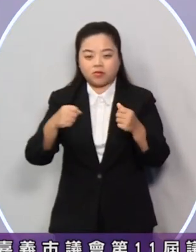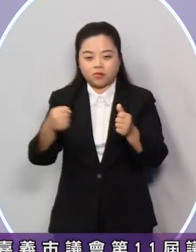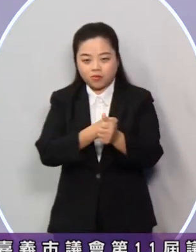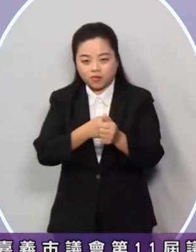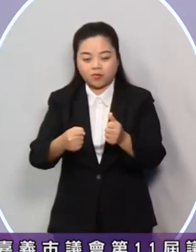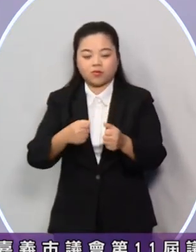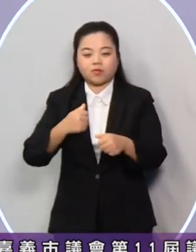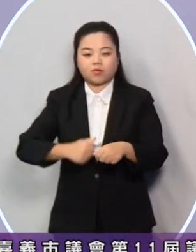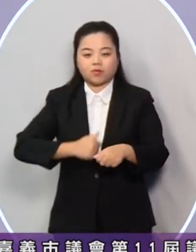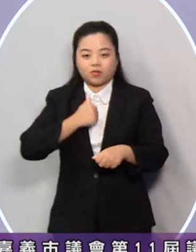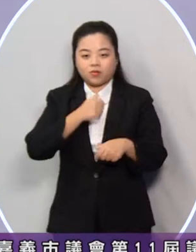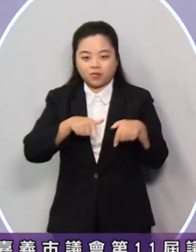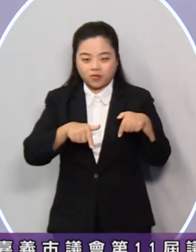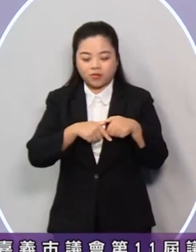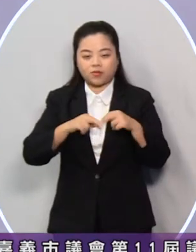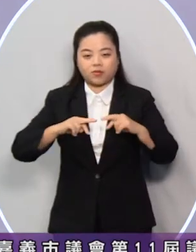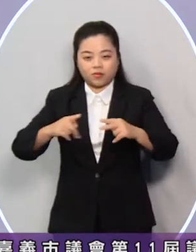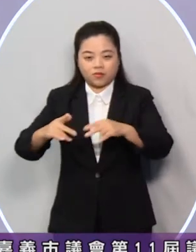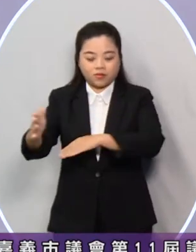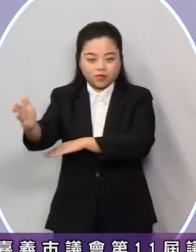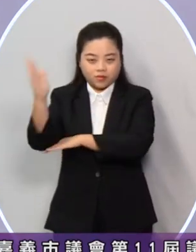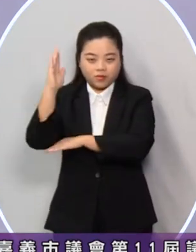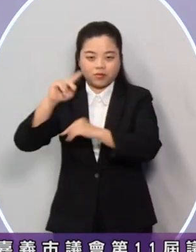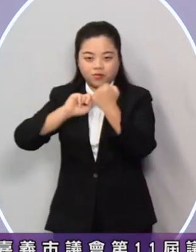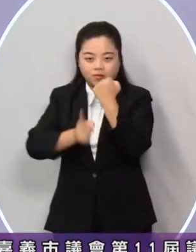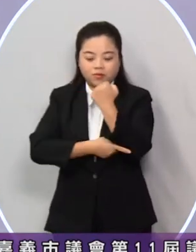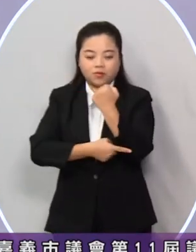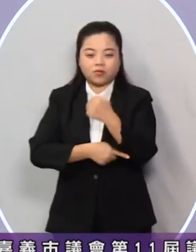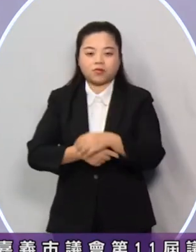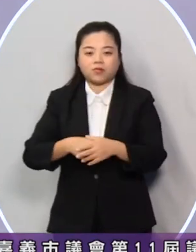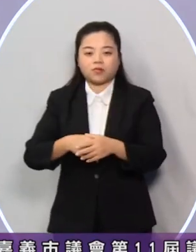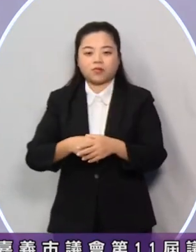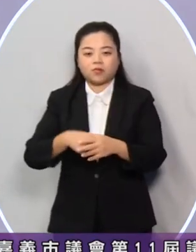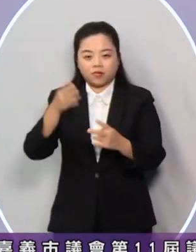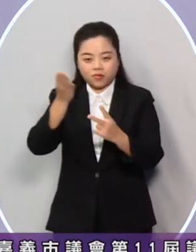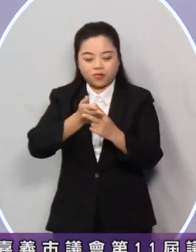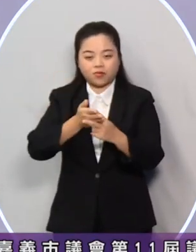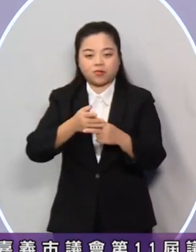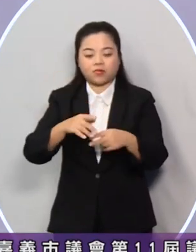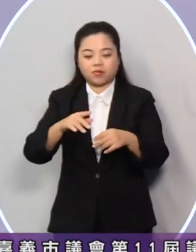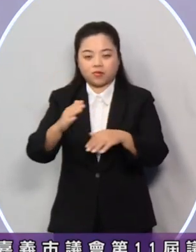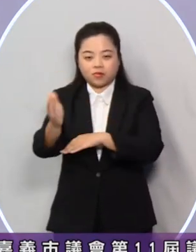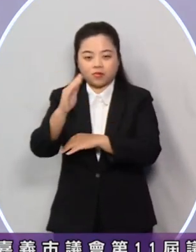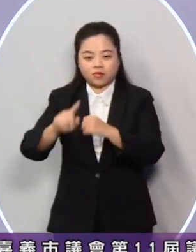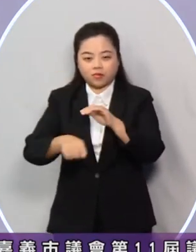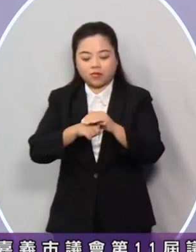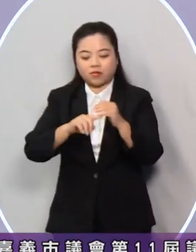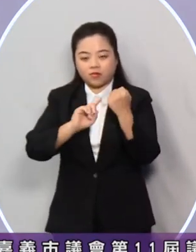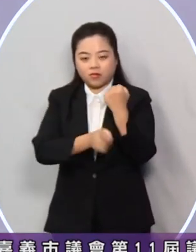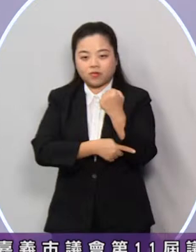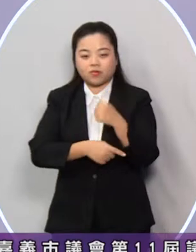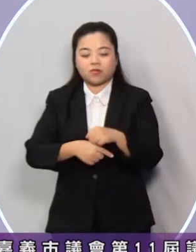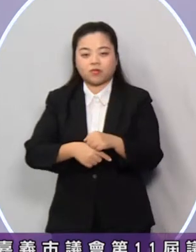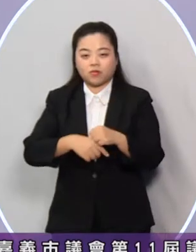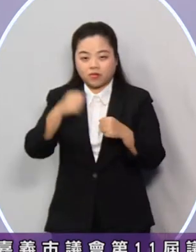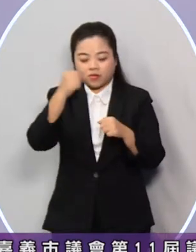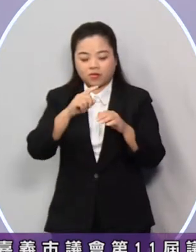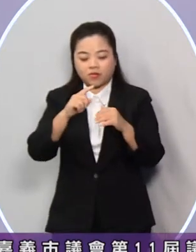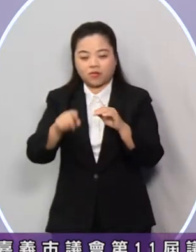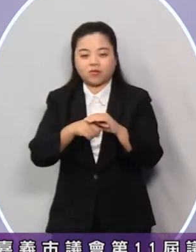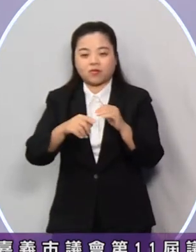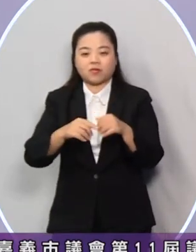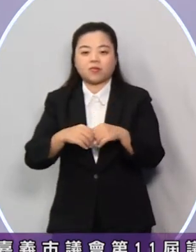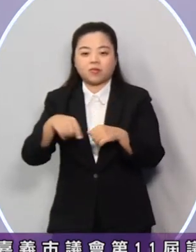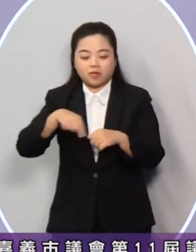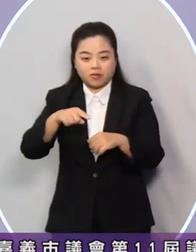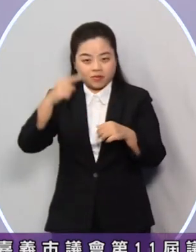于良心，目的在于改变政府的法律或是政府的违法行为。恶法非法则是强调正